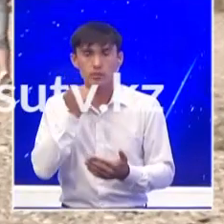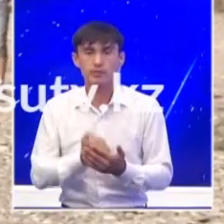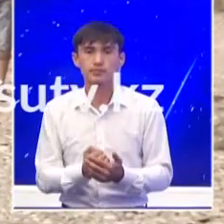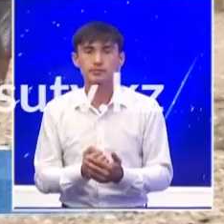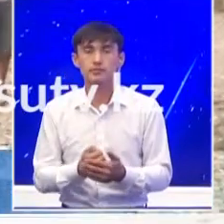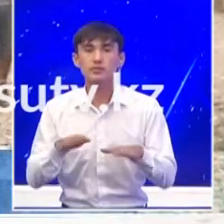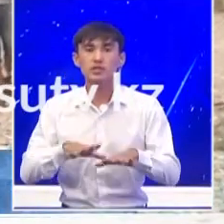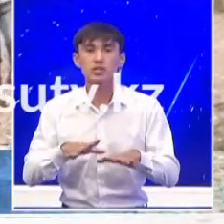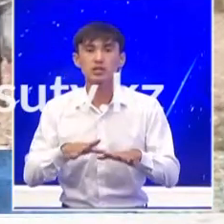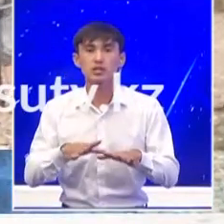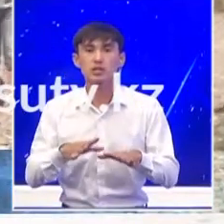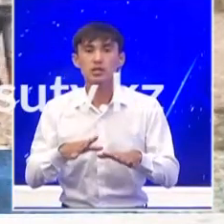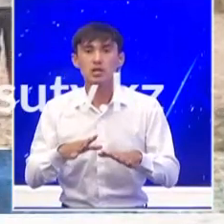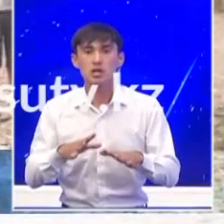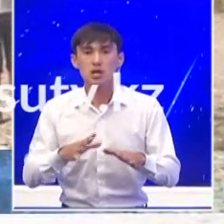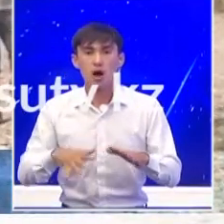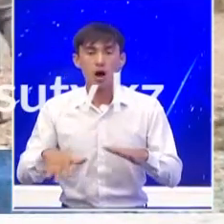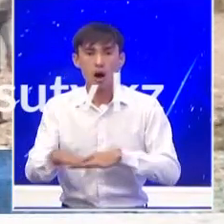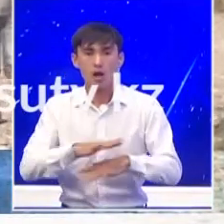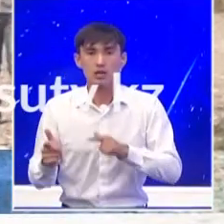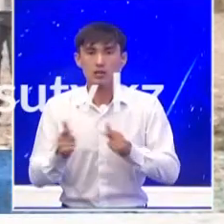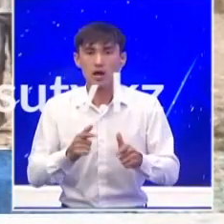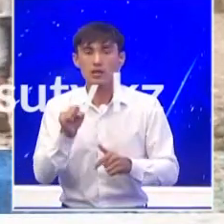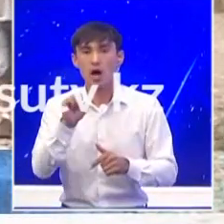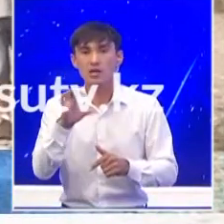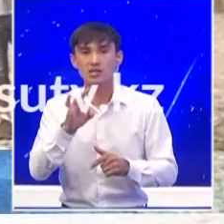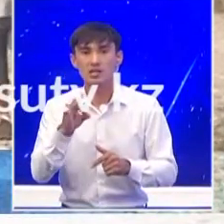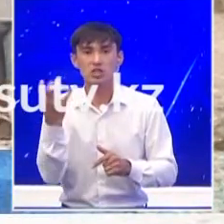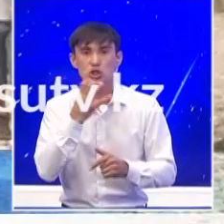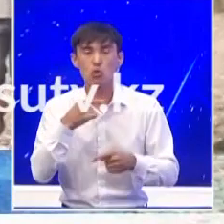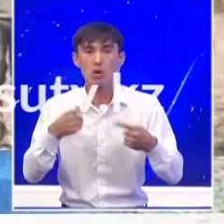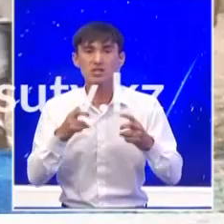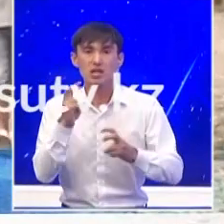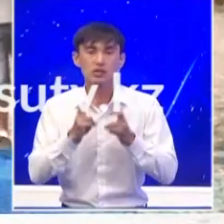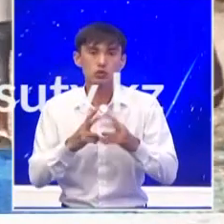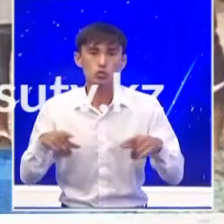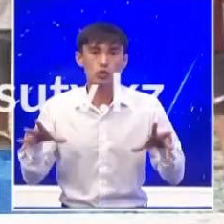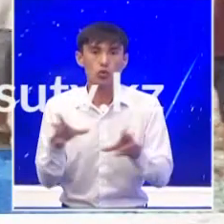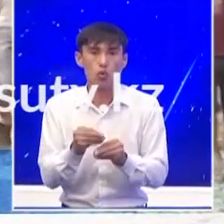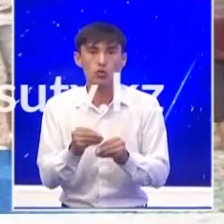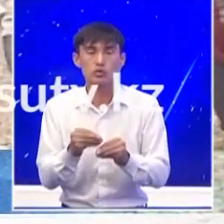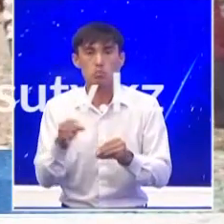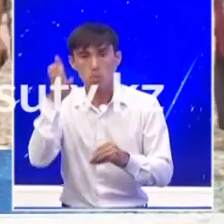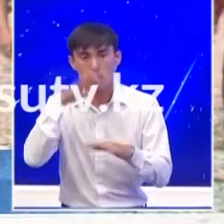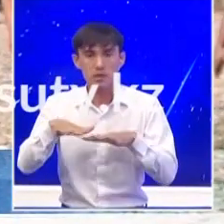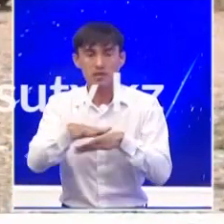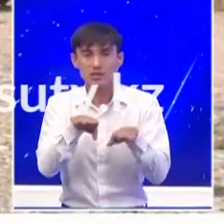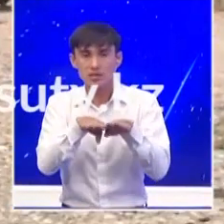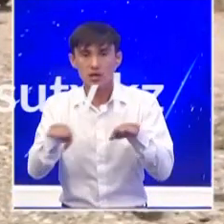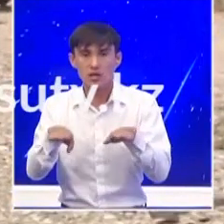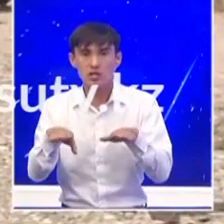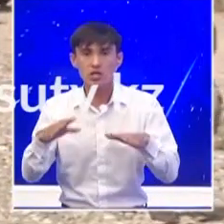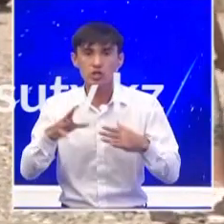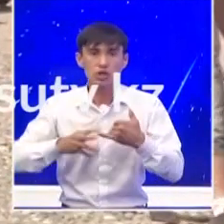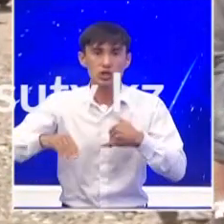басқару институтын дамытуымыз керек. Бұған халық дайын, асарласа, жылу, тағы да басқа институттарды қосып, тек осыған мемлекеттік деңгейде